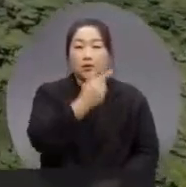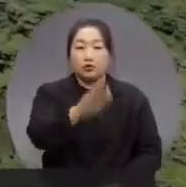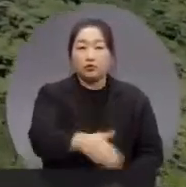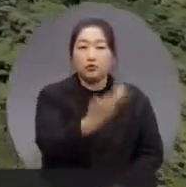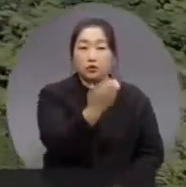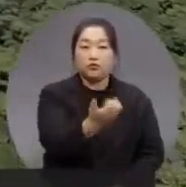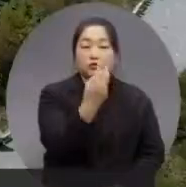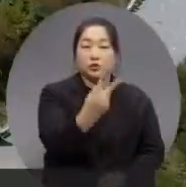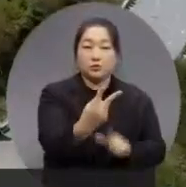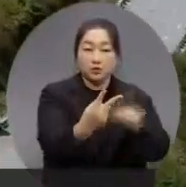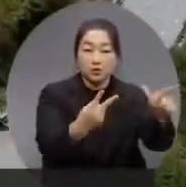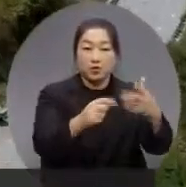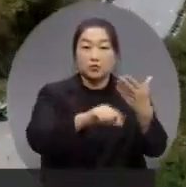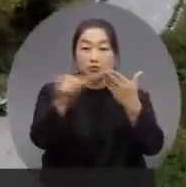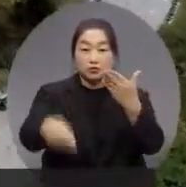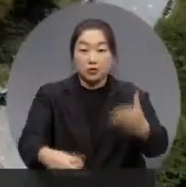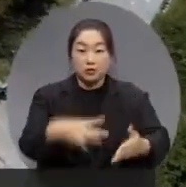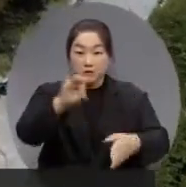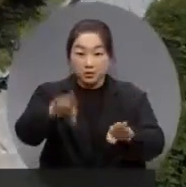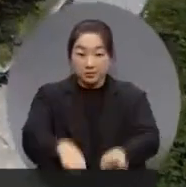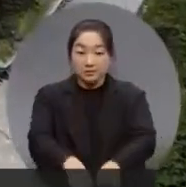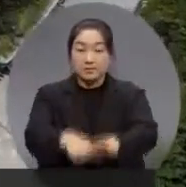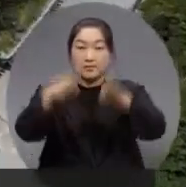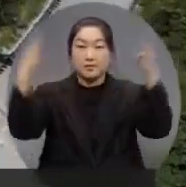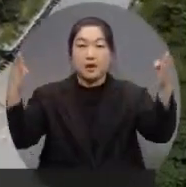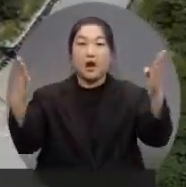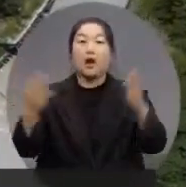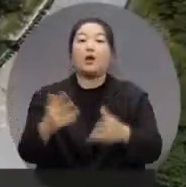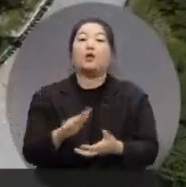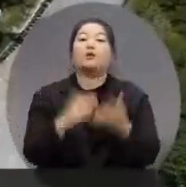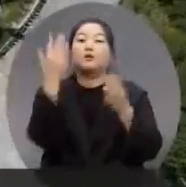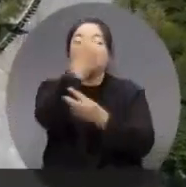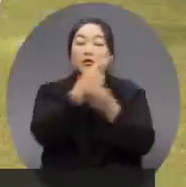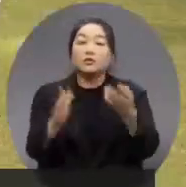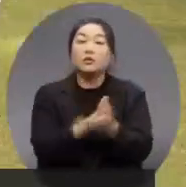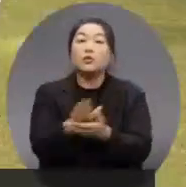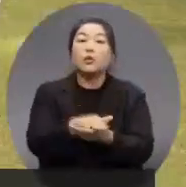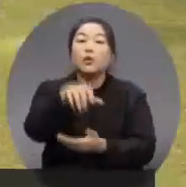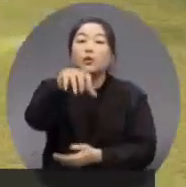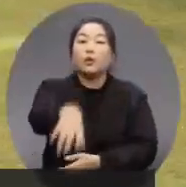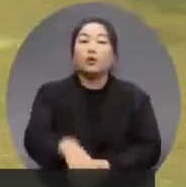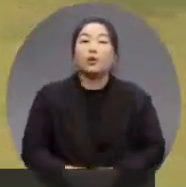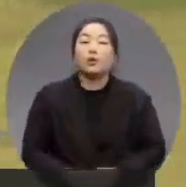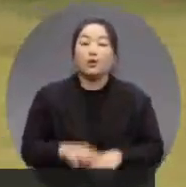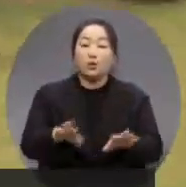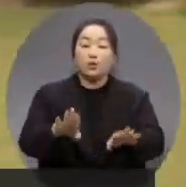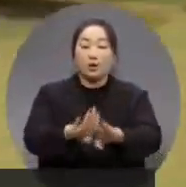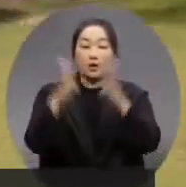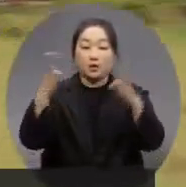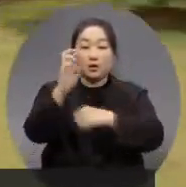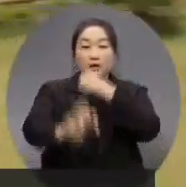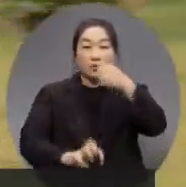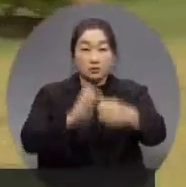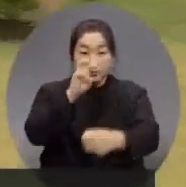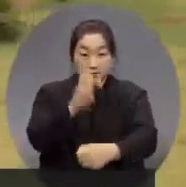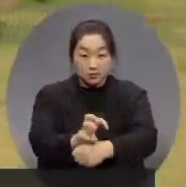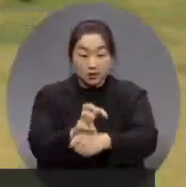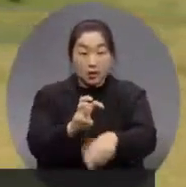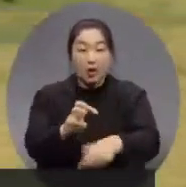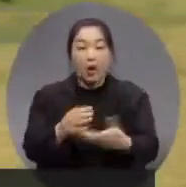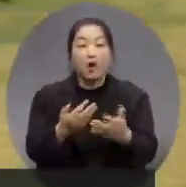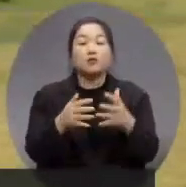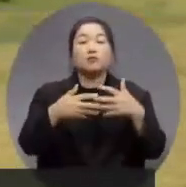1992년 9월, 처음 문을 연 청주랜드 놀이동산. 올해로 개장한 지 30년이 넘었지만